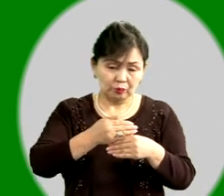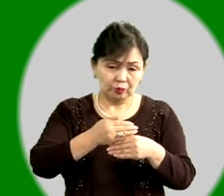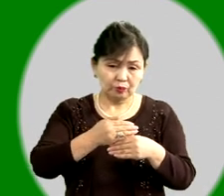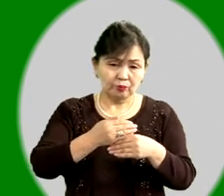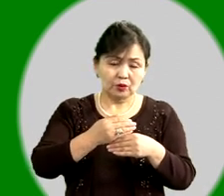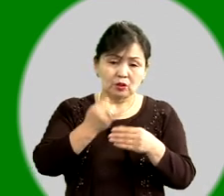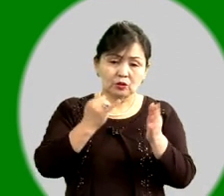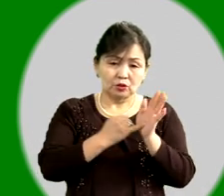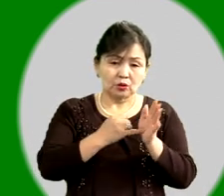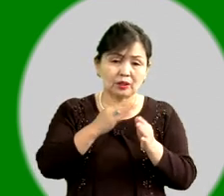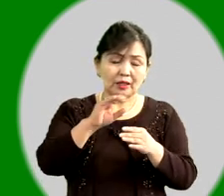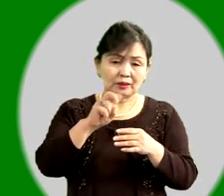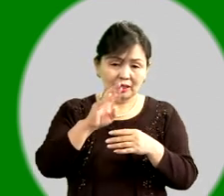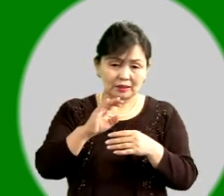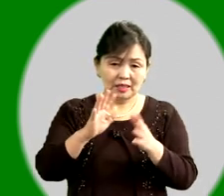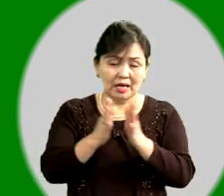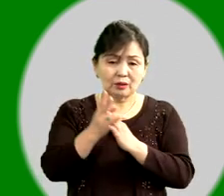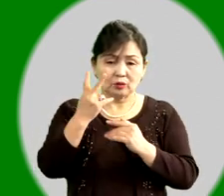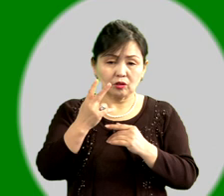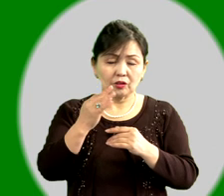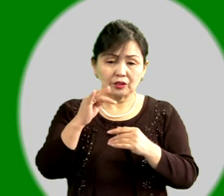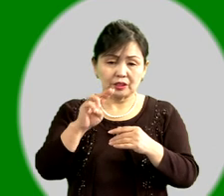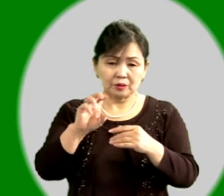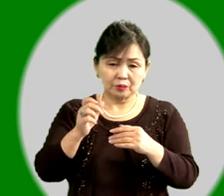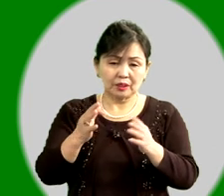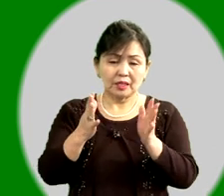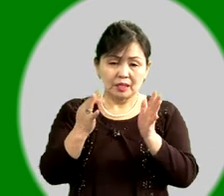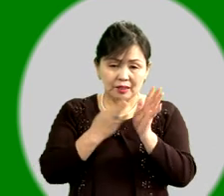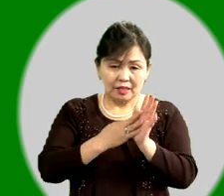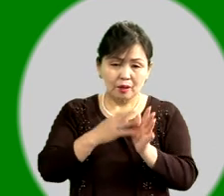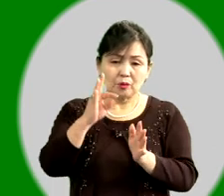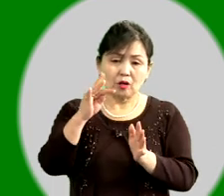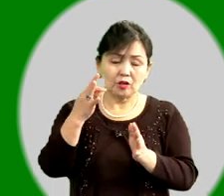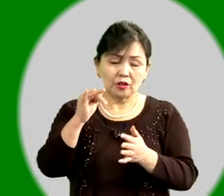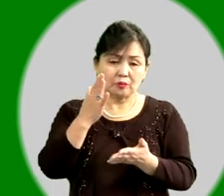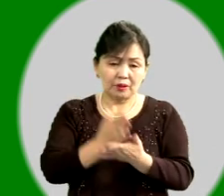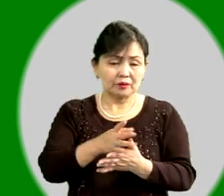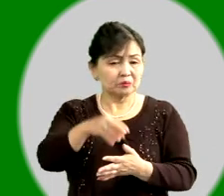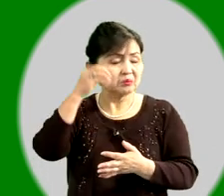талстай, 12 ирмэгтэй, 8 оройтой гэдгийг мэдэж авлаа.